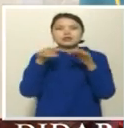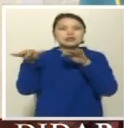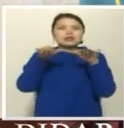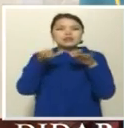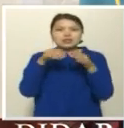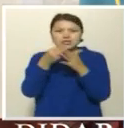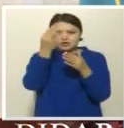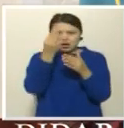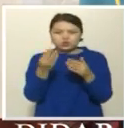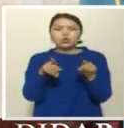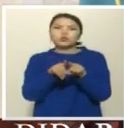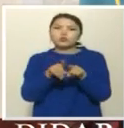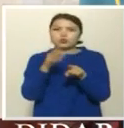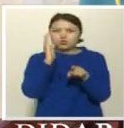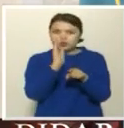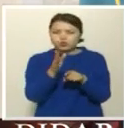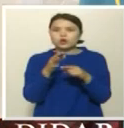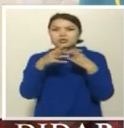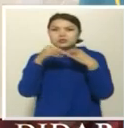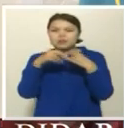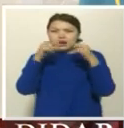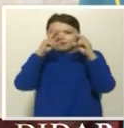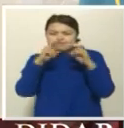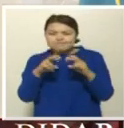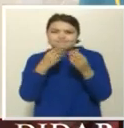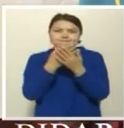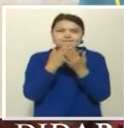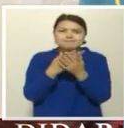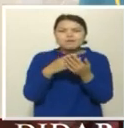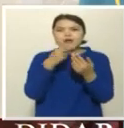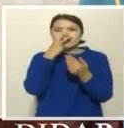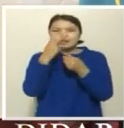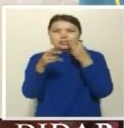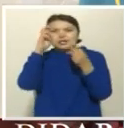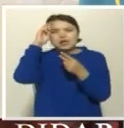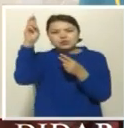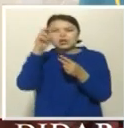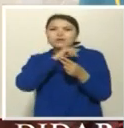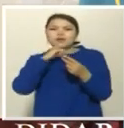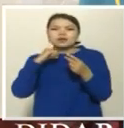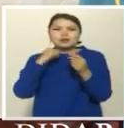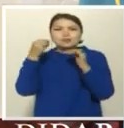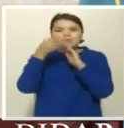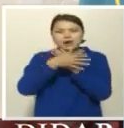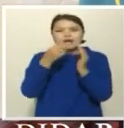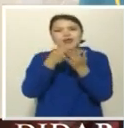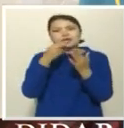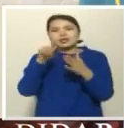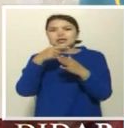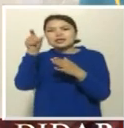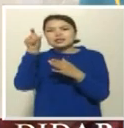біздің облыста да болады, жалғасында болады. Бұл мемлекеттік бюджеттен немесе жеке инвестордың